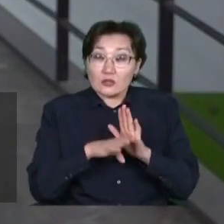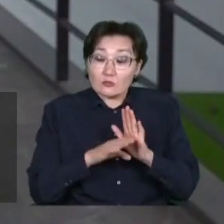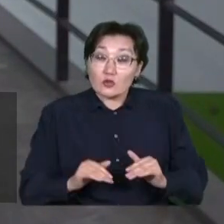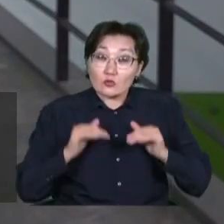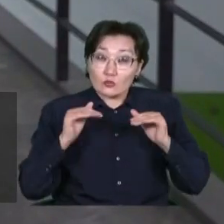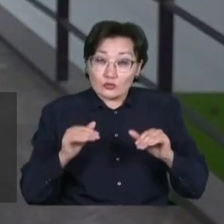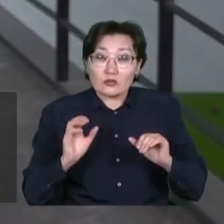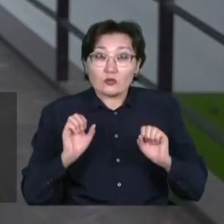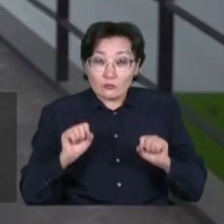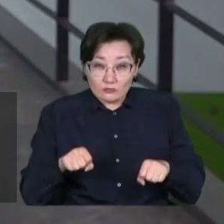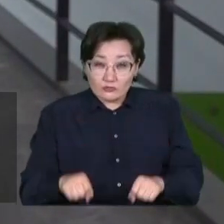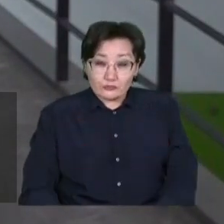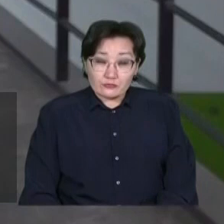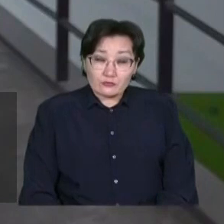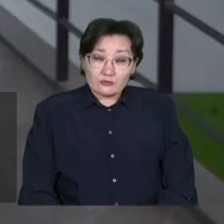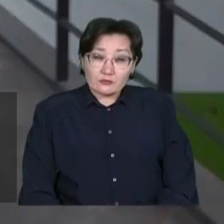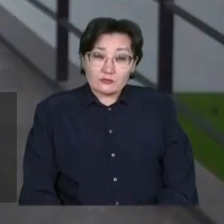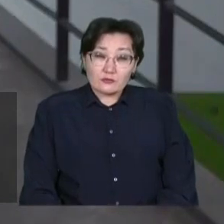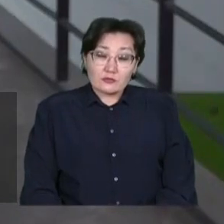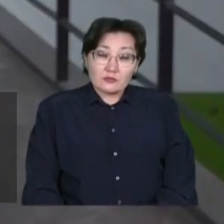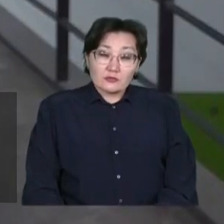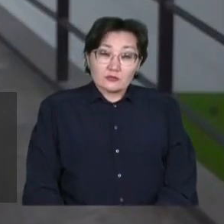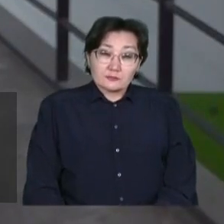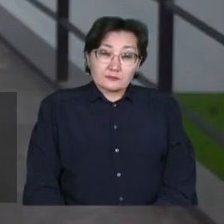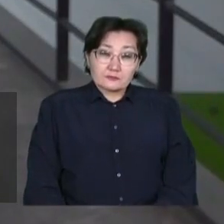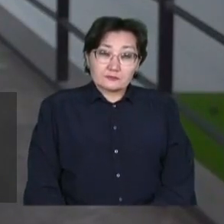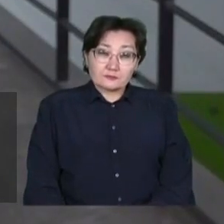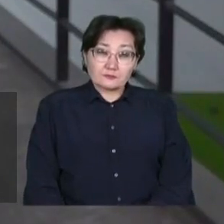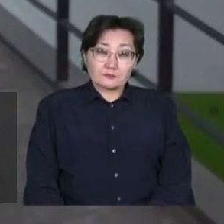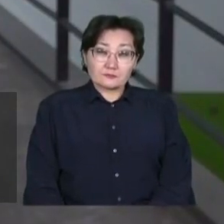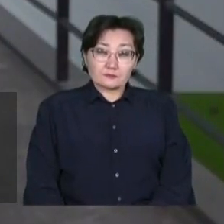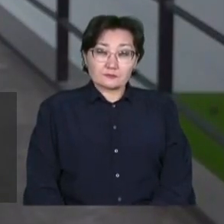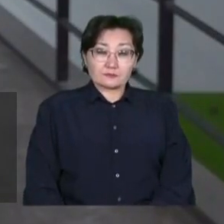қуантары хақ. Кәмшат Мұхамеджан, Нұрлан Өтегенов, Алматы, телеарнасы, Астана.